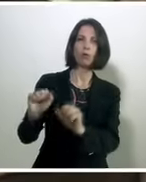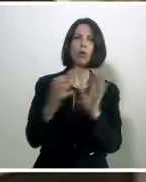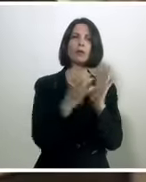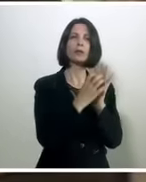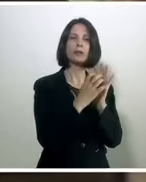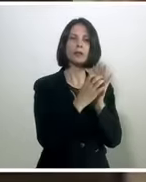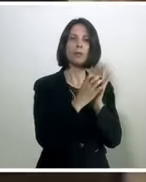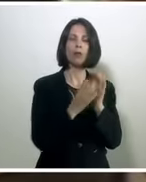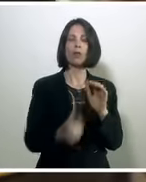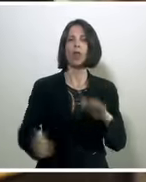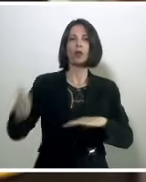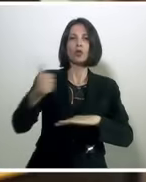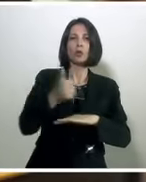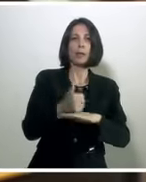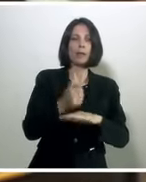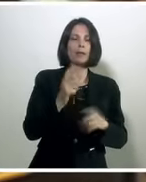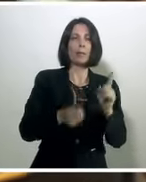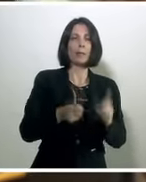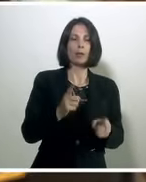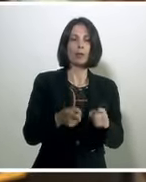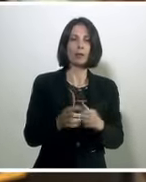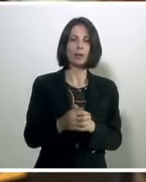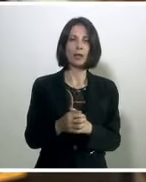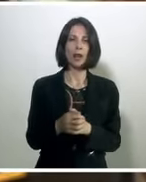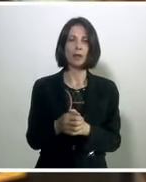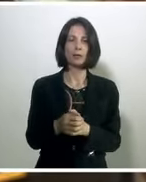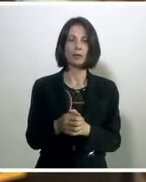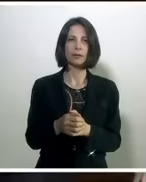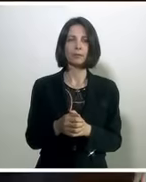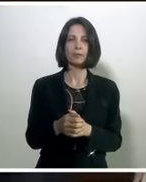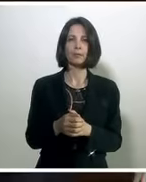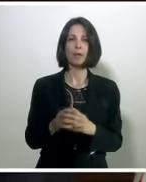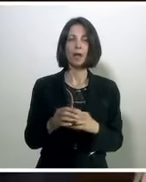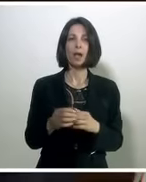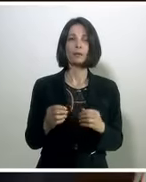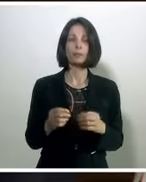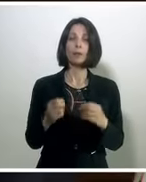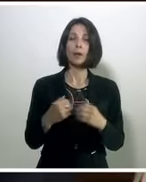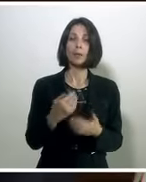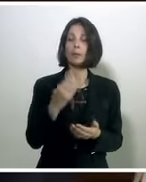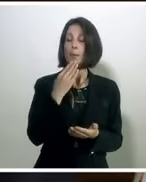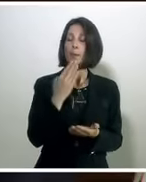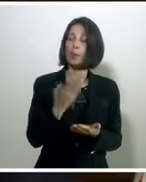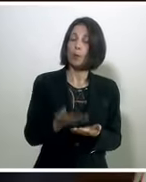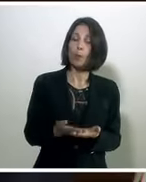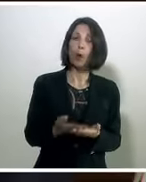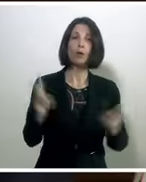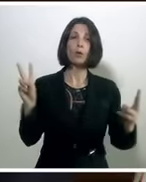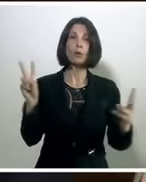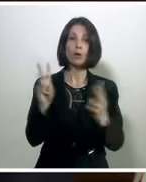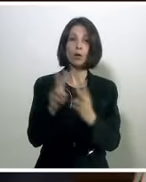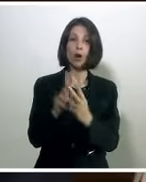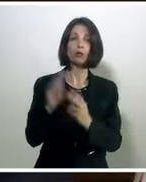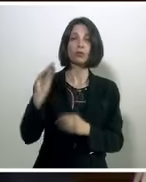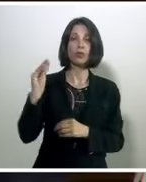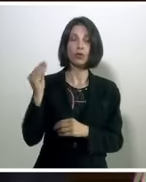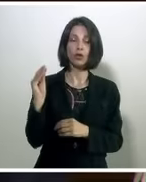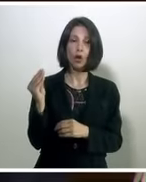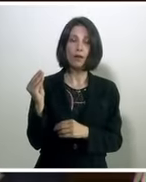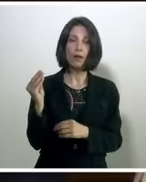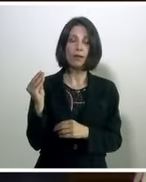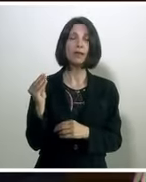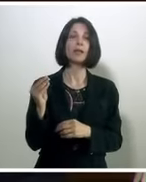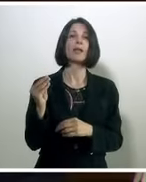delle istituzioni ed aprire immediatamente all'incontro e alla collaborazione tra i giovani ed in questa cornice tra il mondo comunista e il